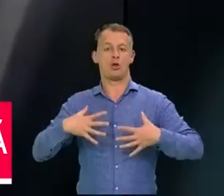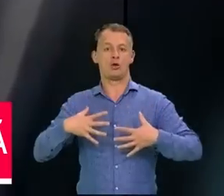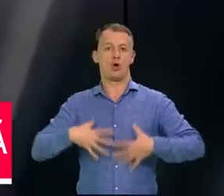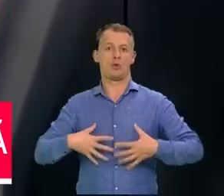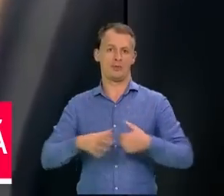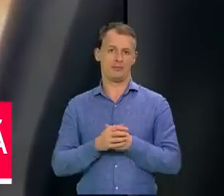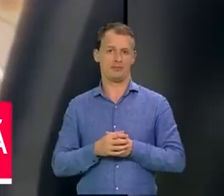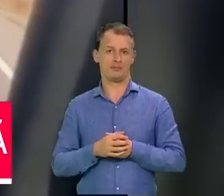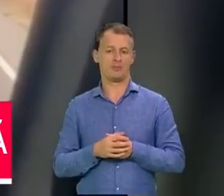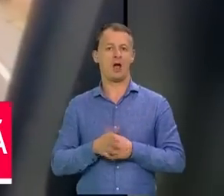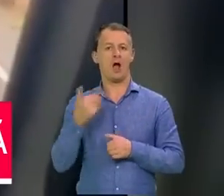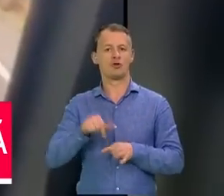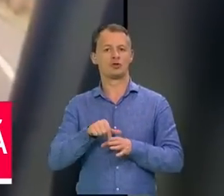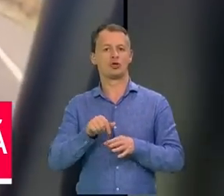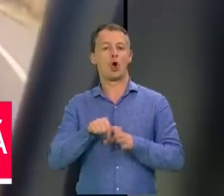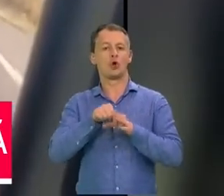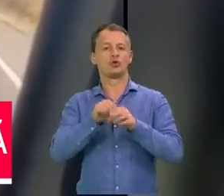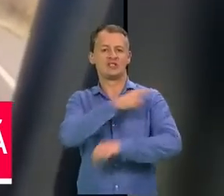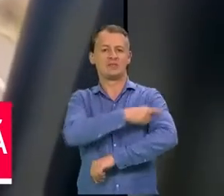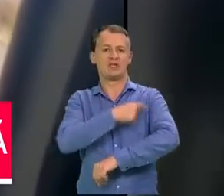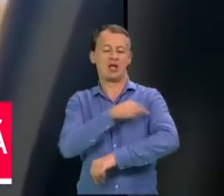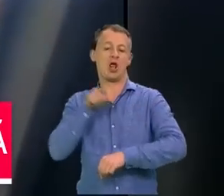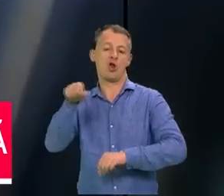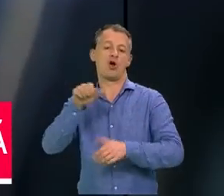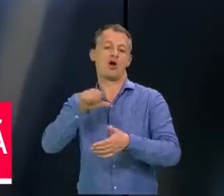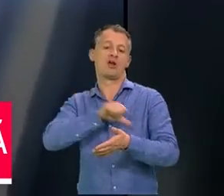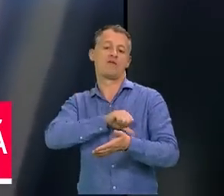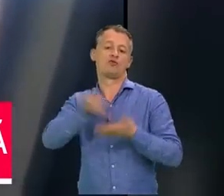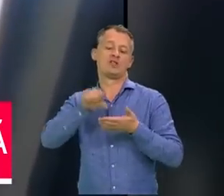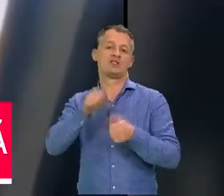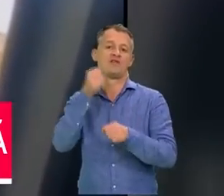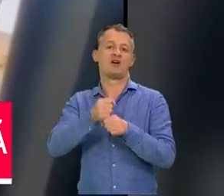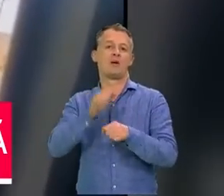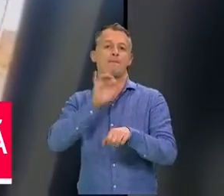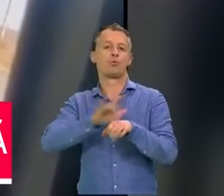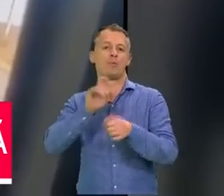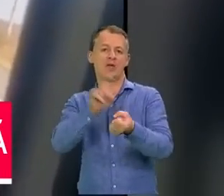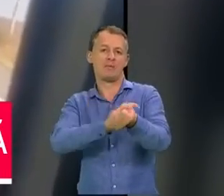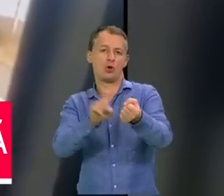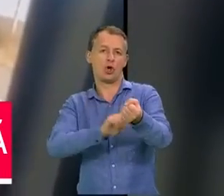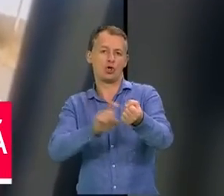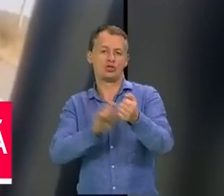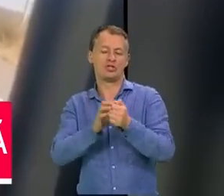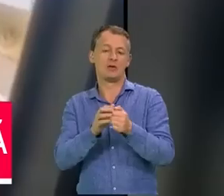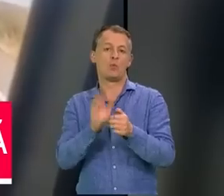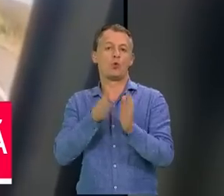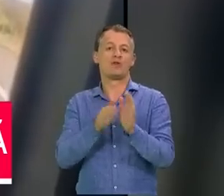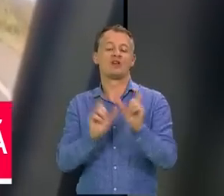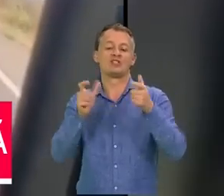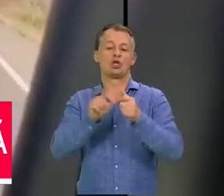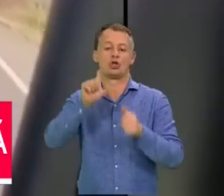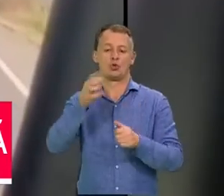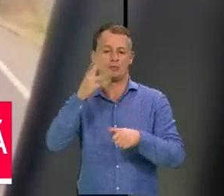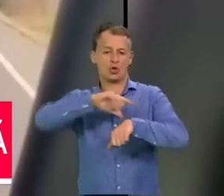expirat. A fost dus la spital, iar acolo a refuzat să-i se recolteze probe biologice, motiv pentru care a fost reținut pentru 24 de